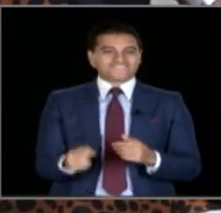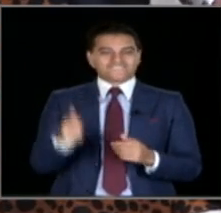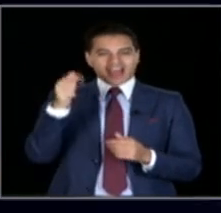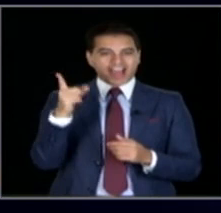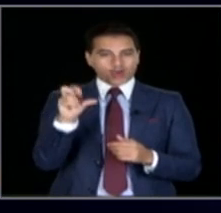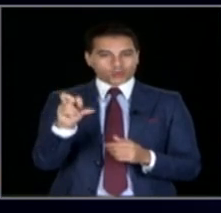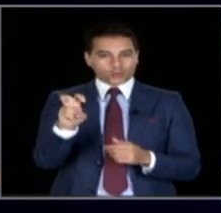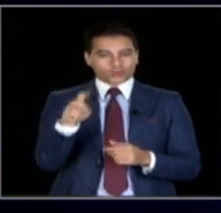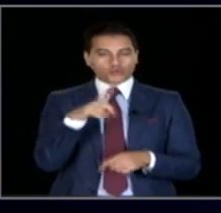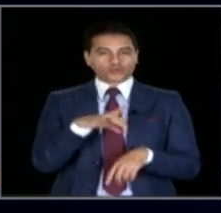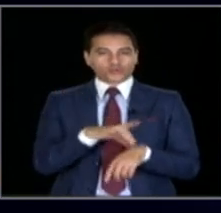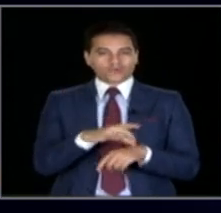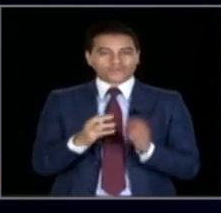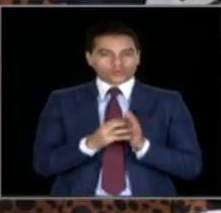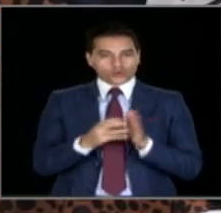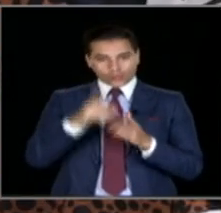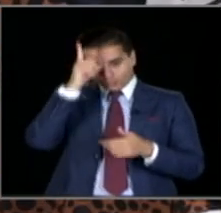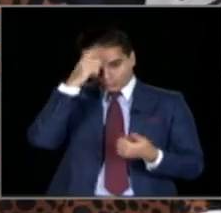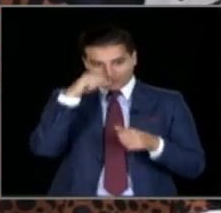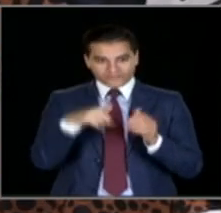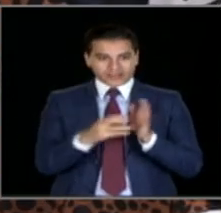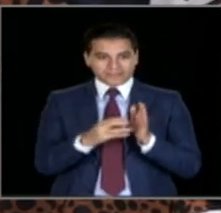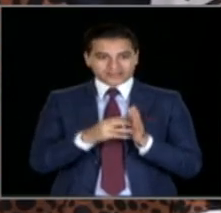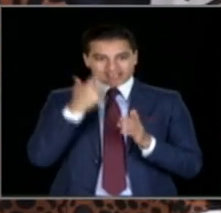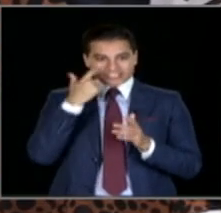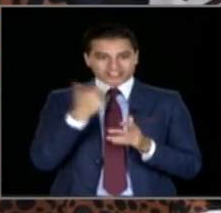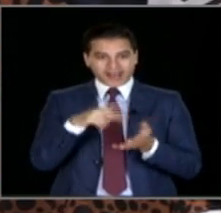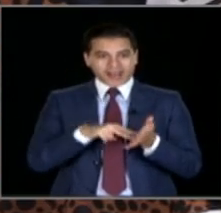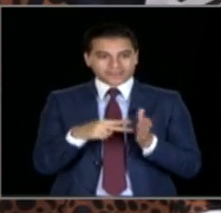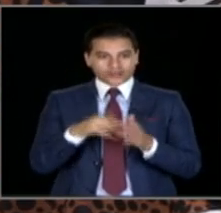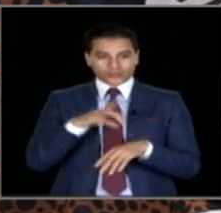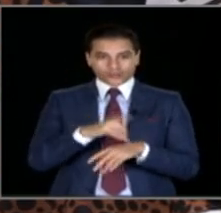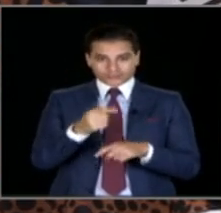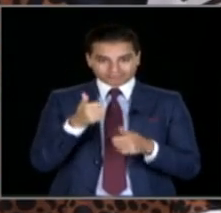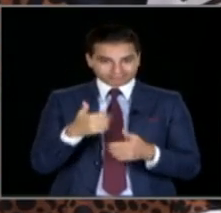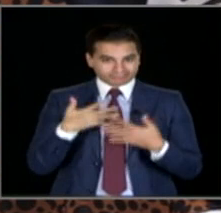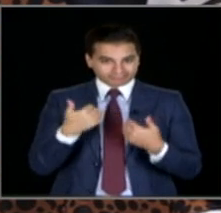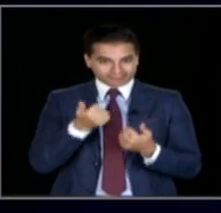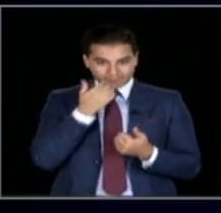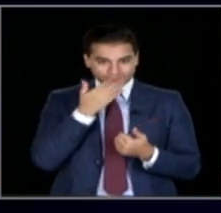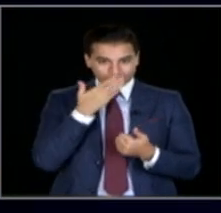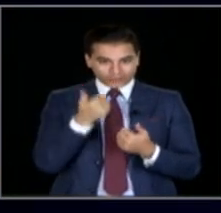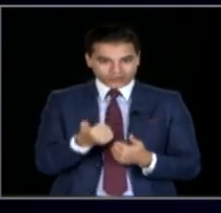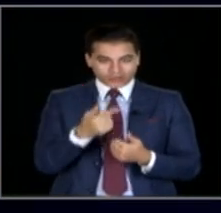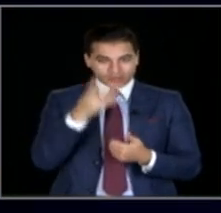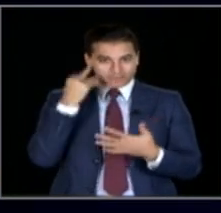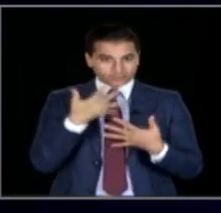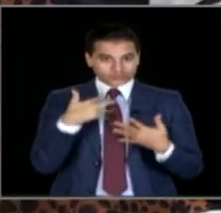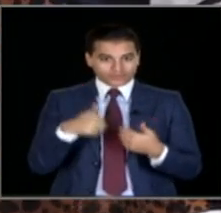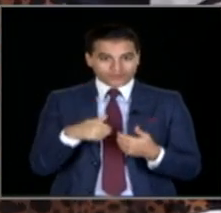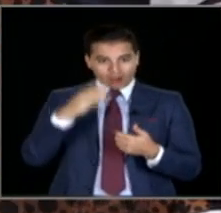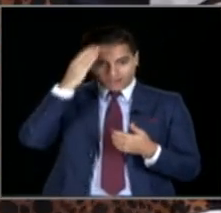دكتور في كليه علوم جامعه عين شمس. ازيك يا دكتور؟ الحمد لله يا فندم. اخبارك ايه؟ الحمد لله. انبسطت من العباقره